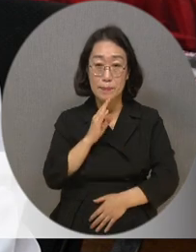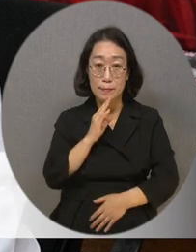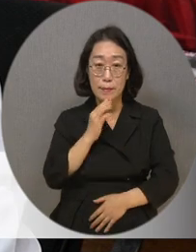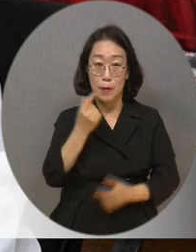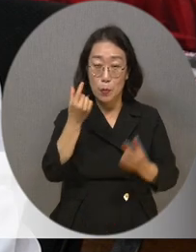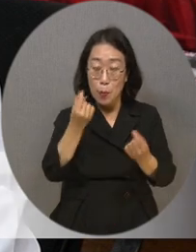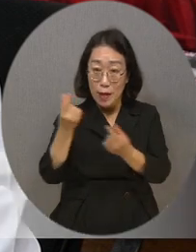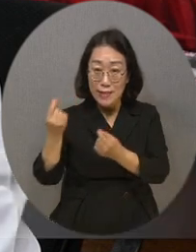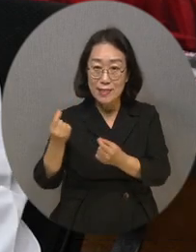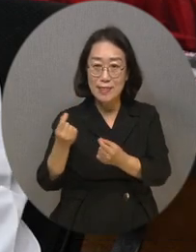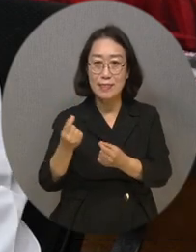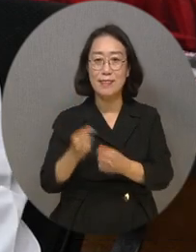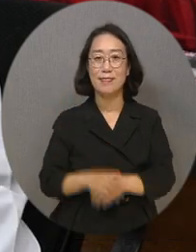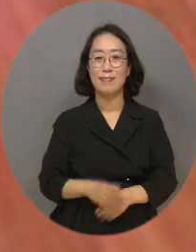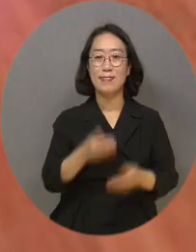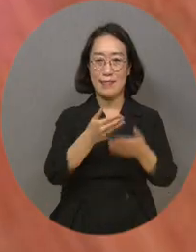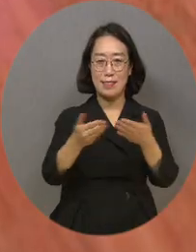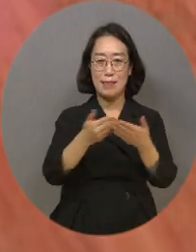회화적으로 그리고 있죠.